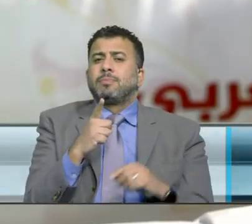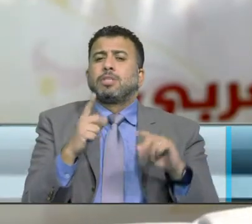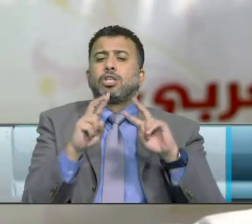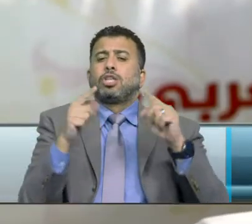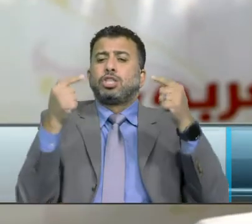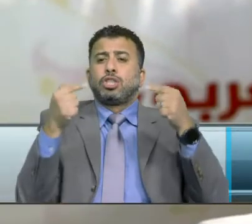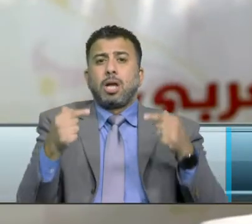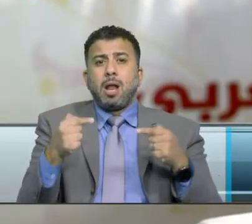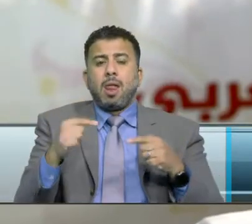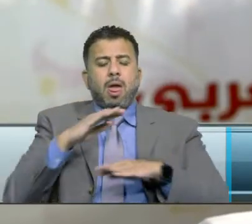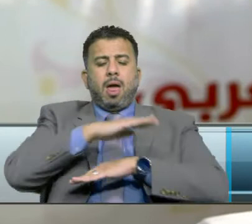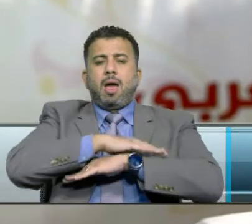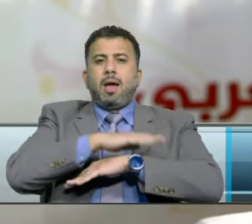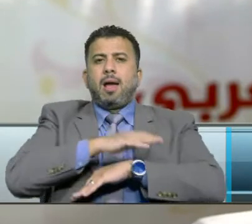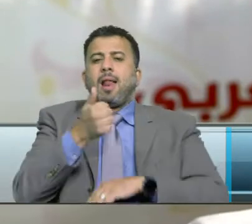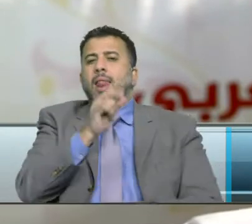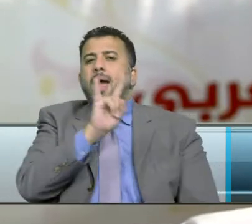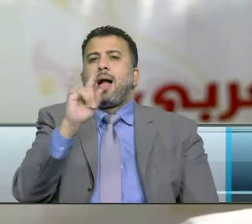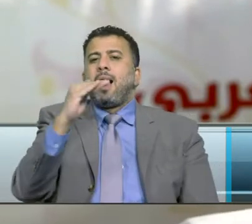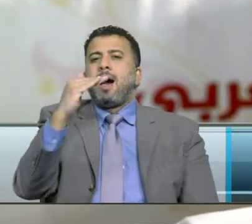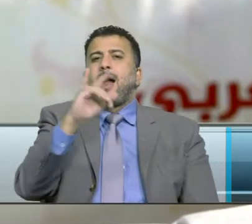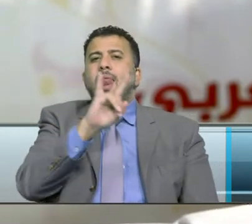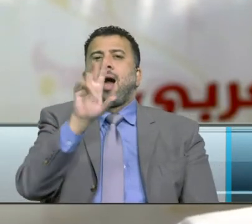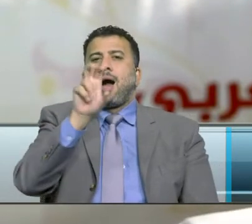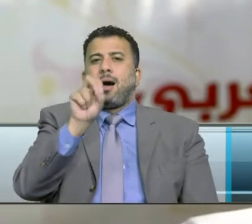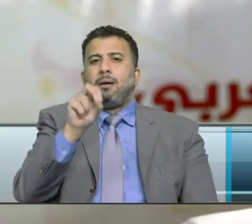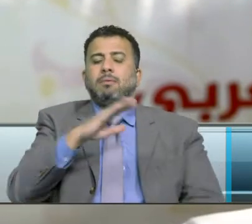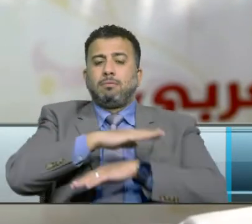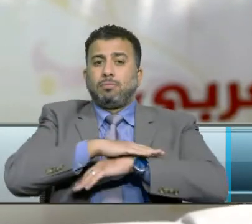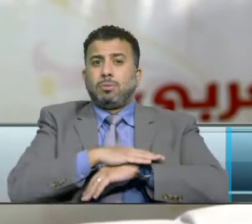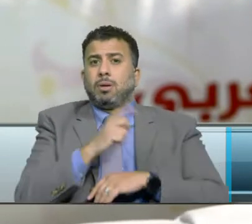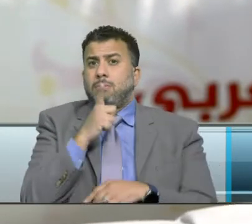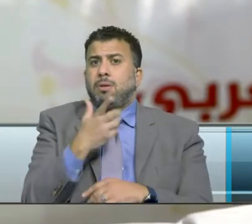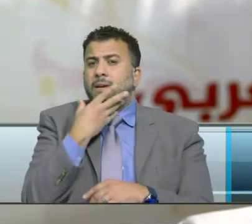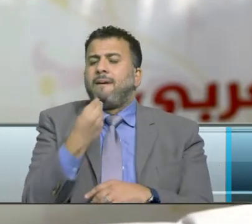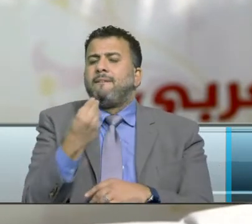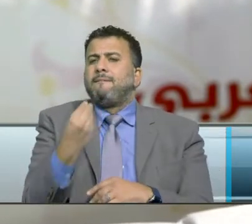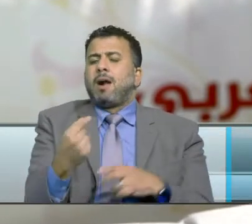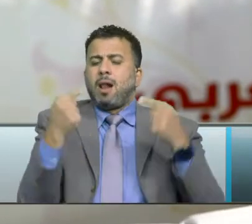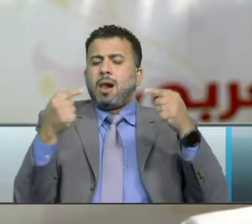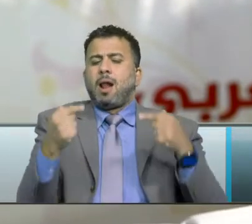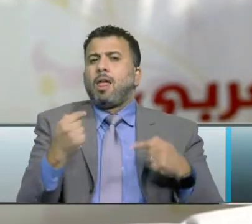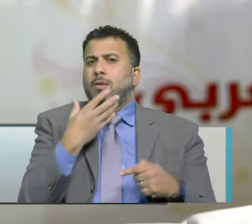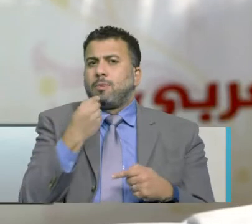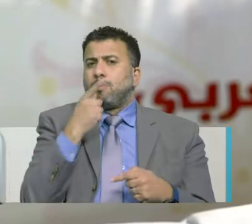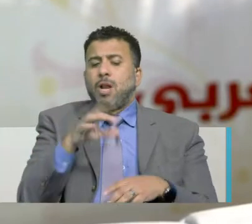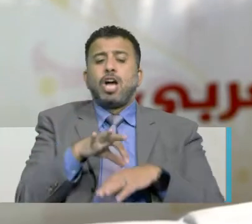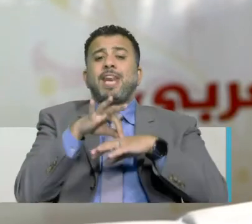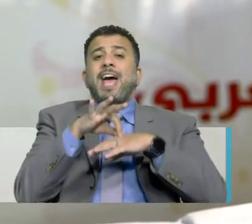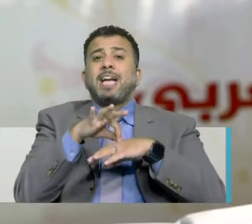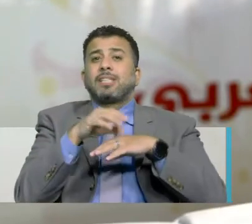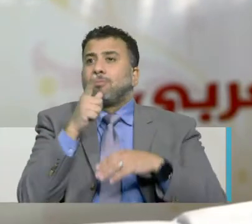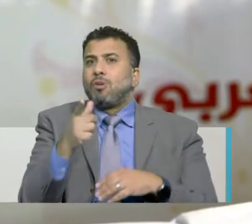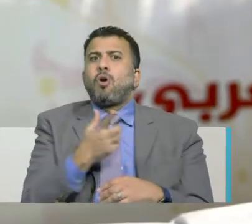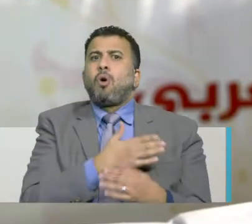نظم الأخلاق الموجودة، ينظمها بشكل معجب، بشكل فني يجعل الناس يتعلقون